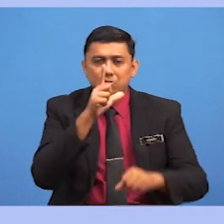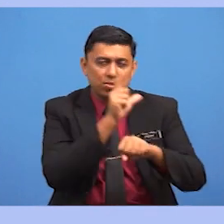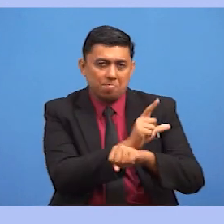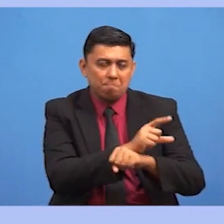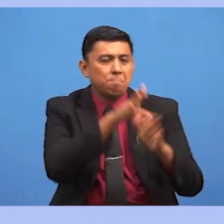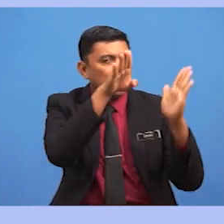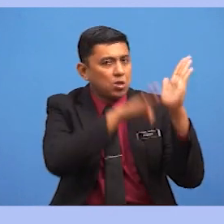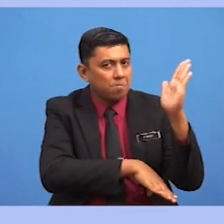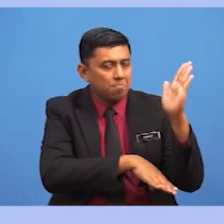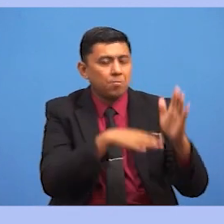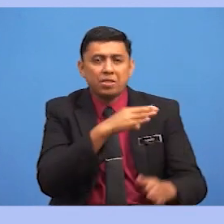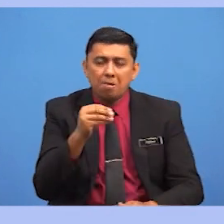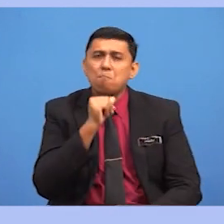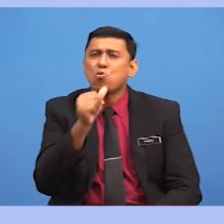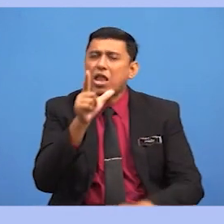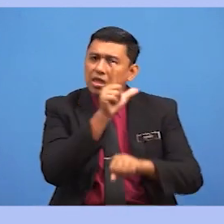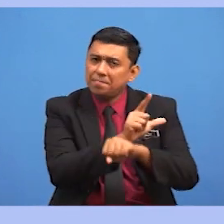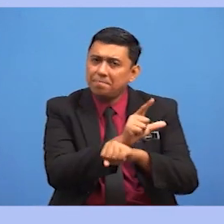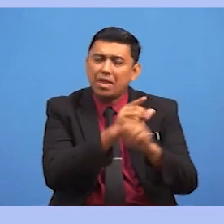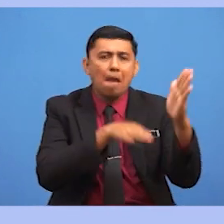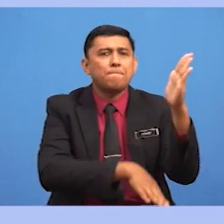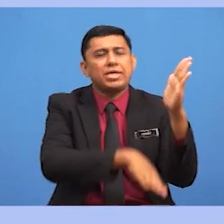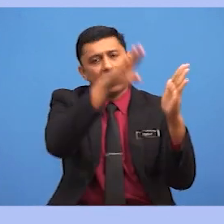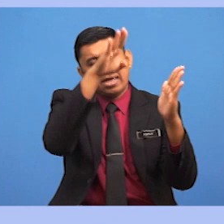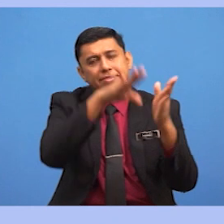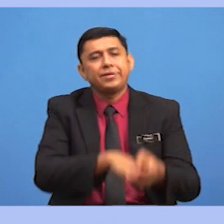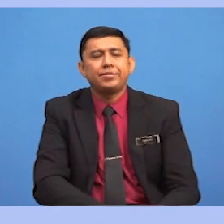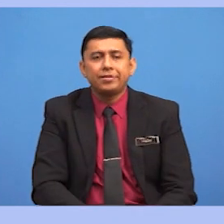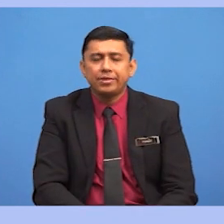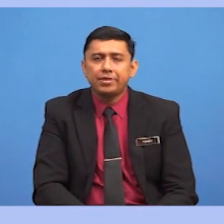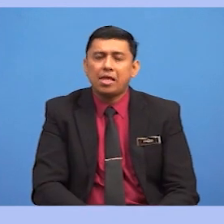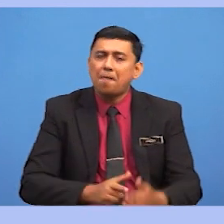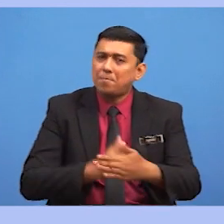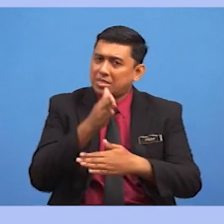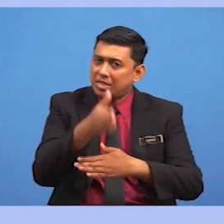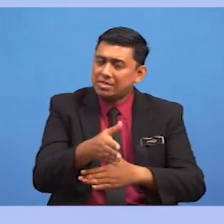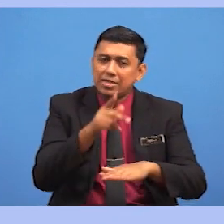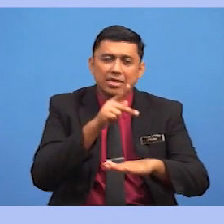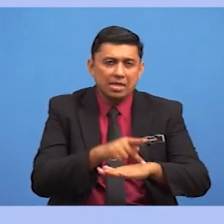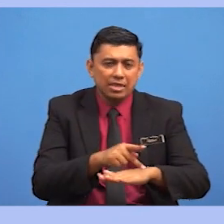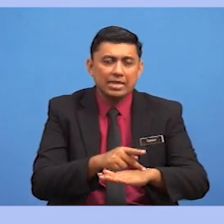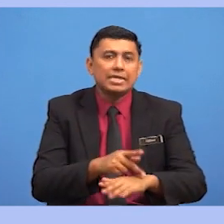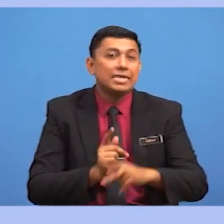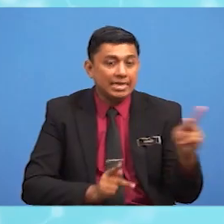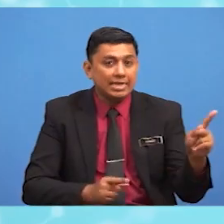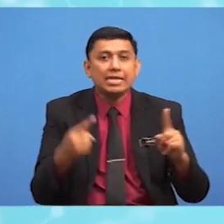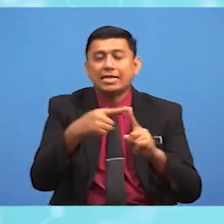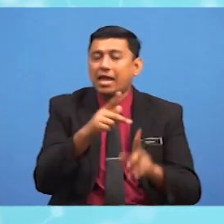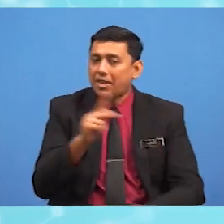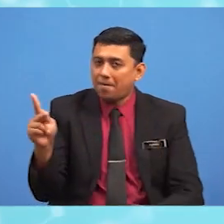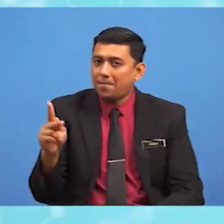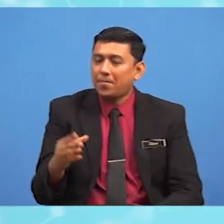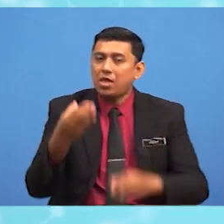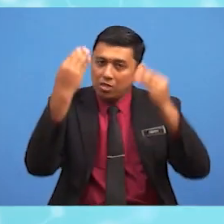semakin berkurang dan sifat bukan logam semakin meningkat apabila merentasi kala dari kiri ke kanan.